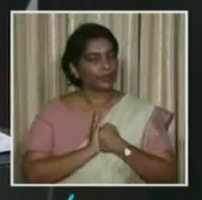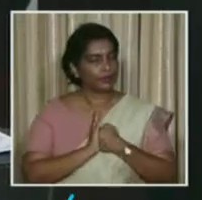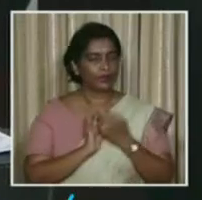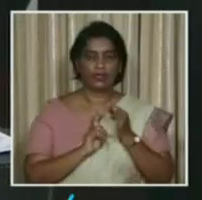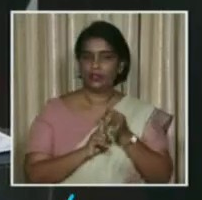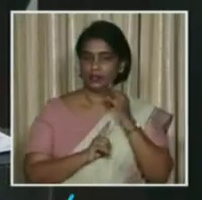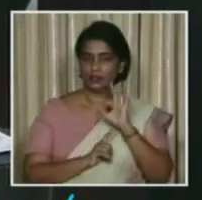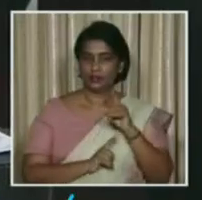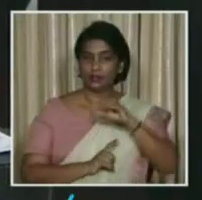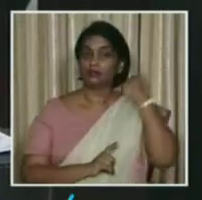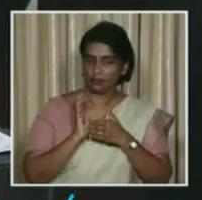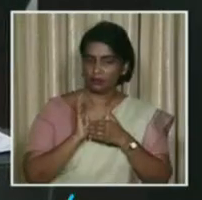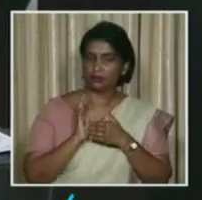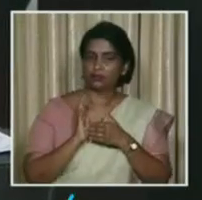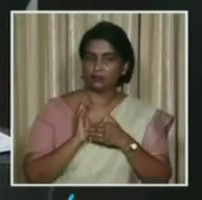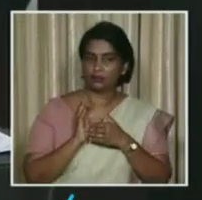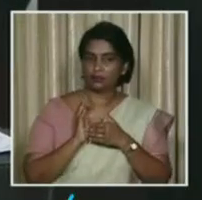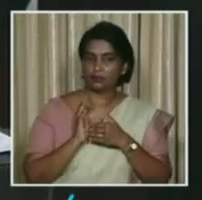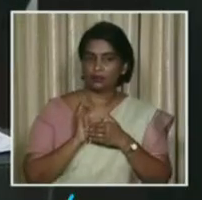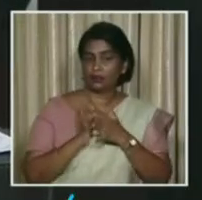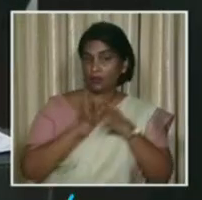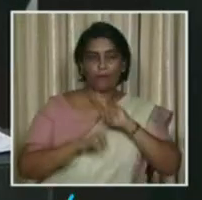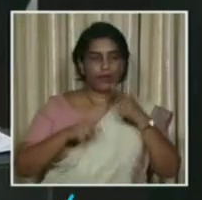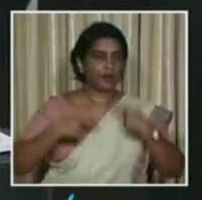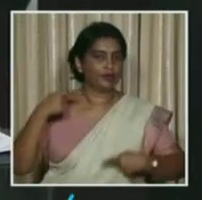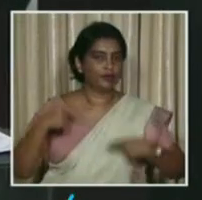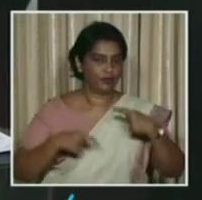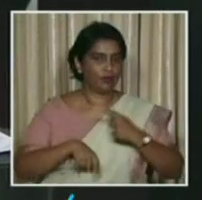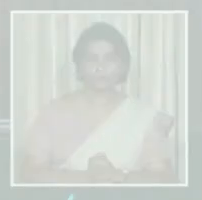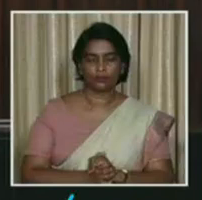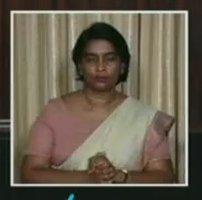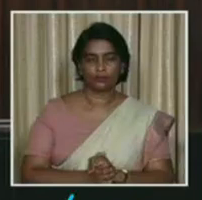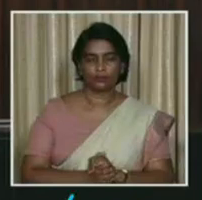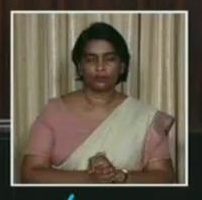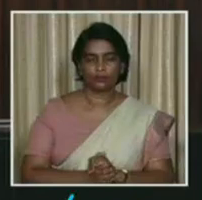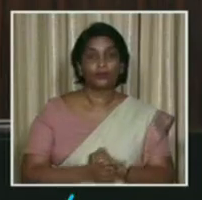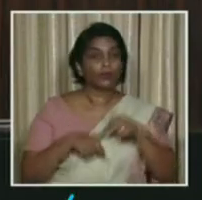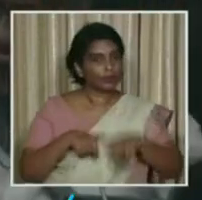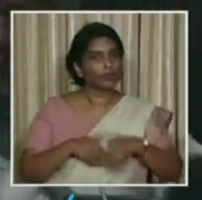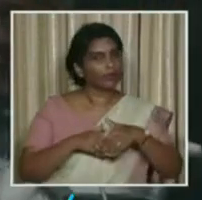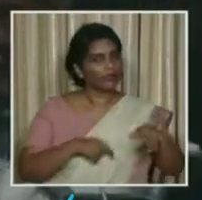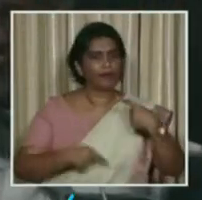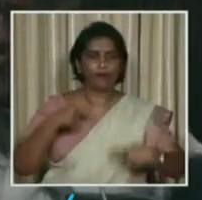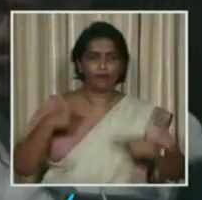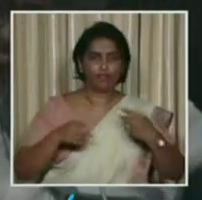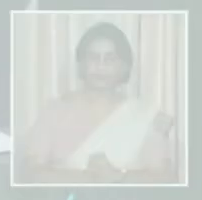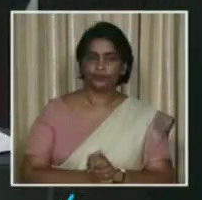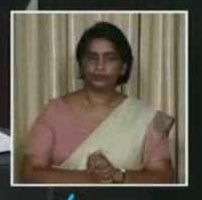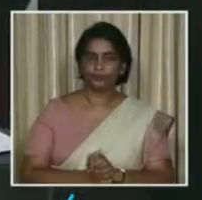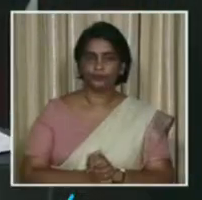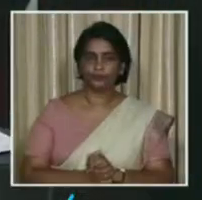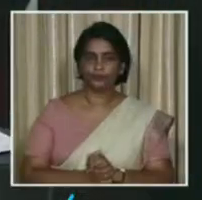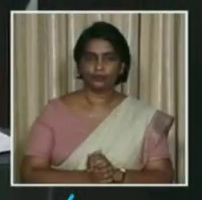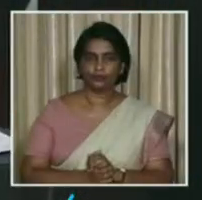ජනාධිපතිතුමා ඉදිරිපත් කරපු කතාව පිළිබඳව පුළුල් පාර්ලිමේන්තු විවාදයකට අවස්ථාව ලබා දෙන්න. අද ඉඳලා වුණත් විවාදයට සූදානම් ආණ්ඩුවක්.